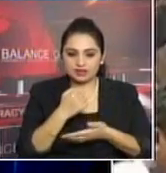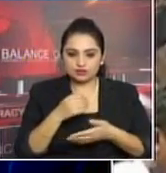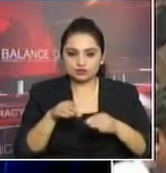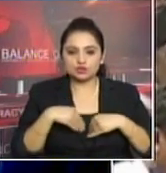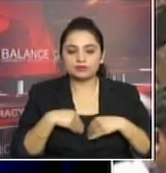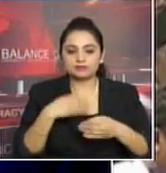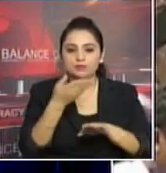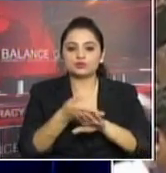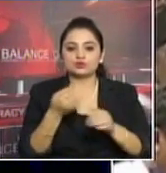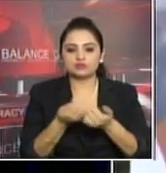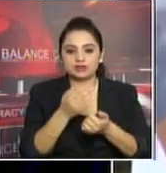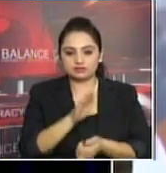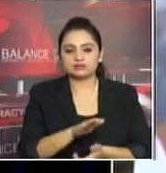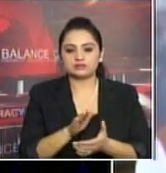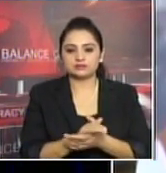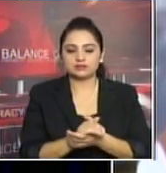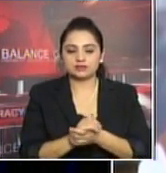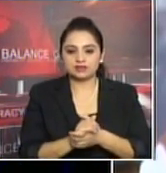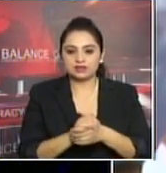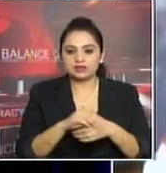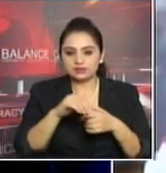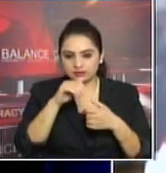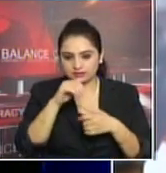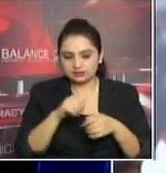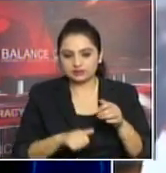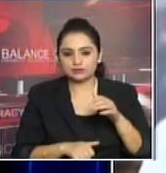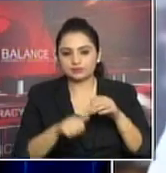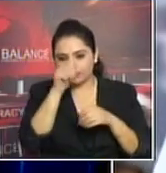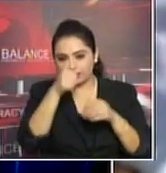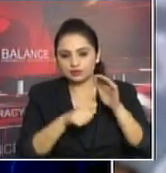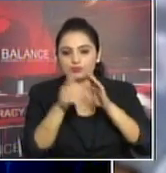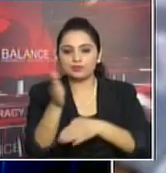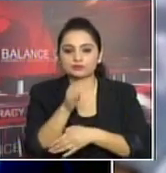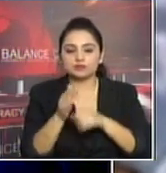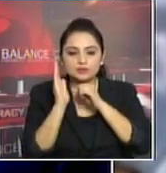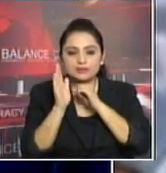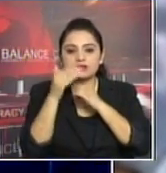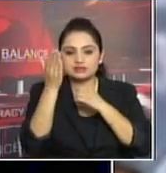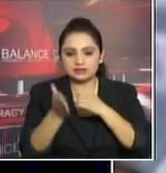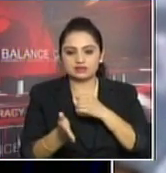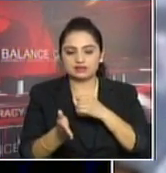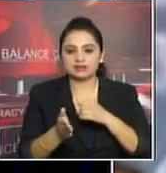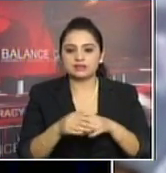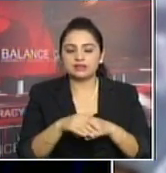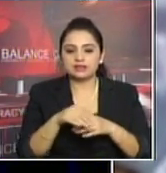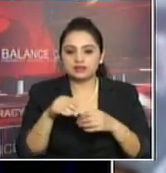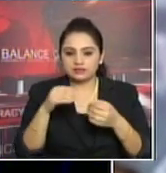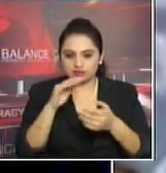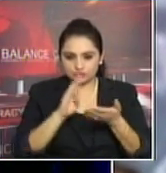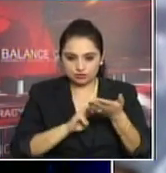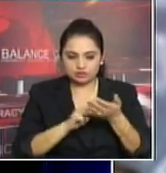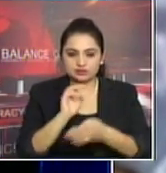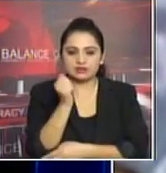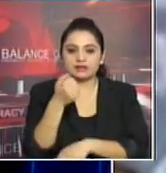विरोध जनाउँदै आएको छ। मोदीको भाषणसँगै राजनीतिक दलका नेतादेखि सुरक्षा विज्ञसम्मले बिमस्टेक सदस्य राष्ट्रबीच हुने भनिएको